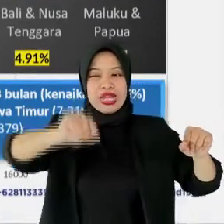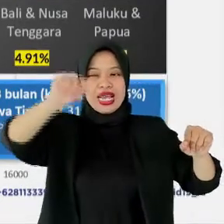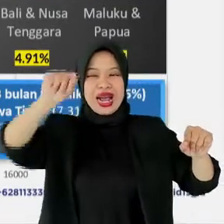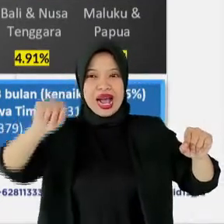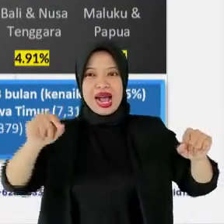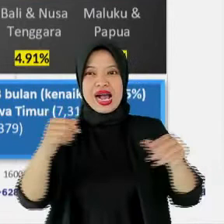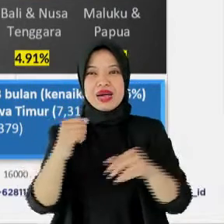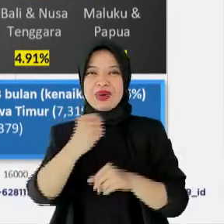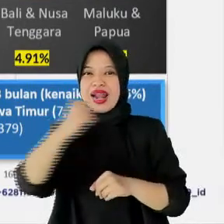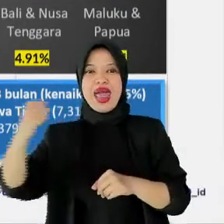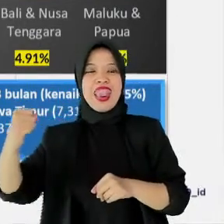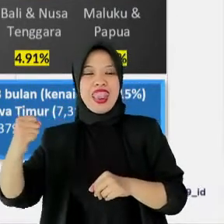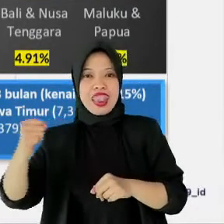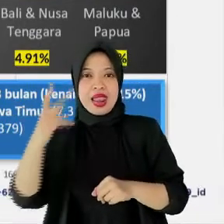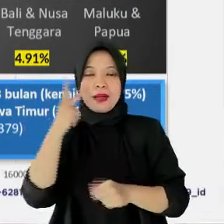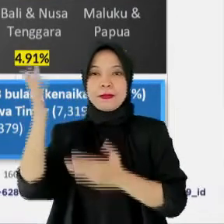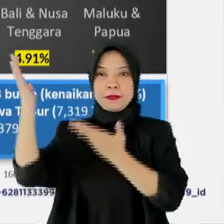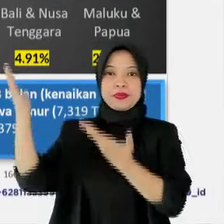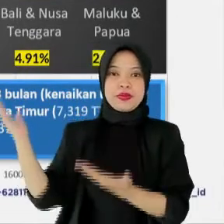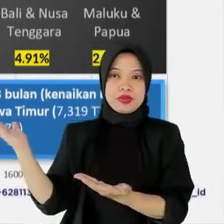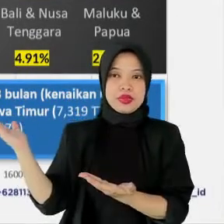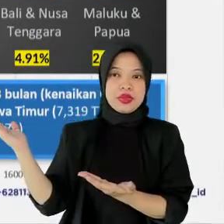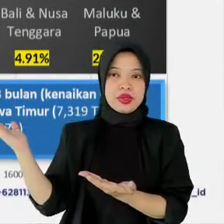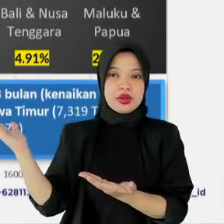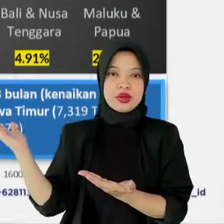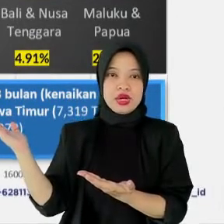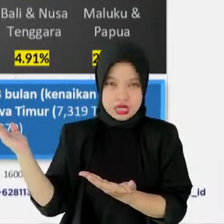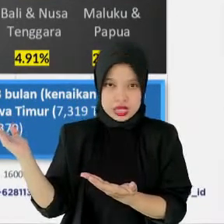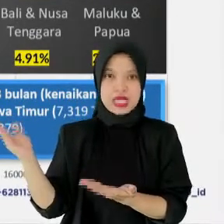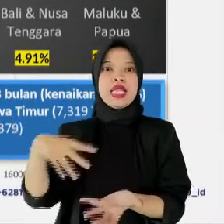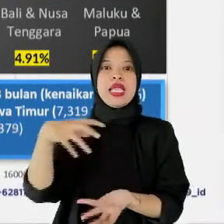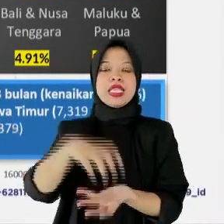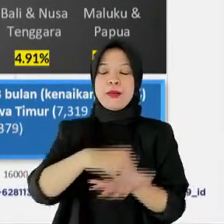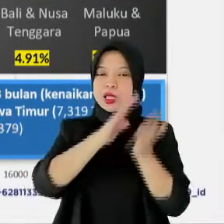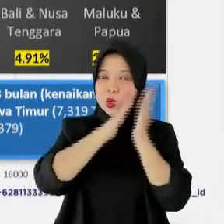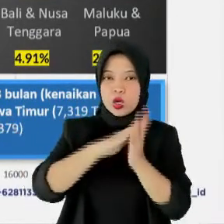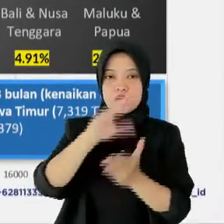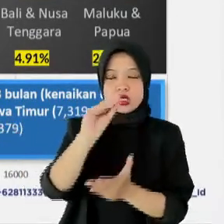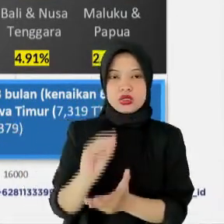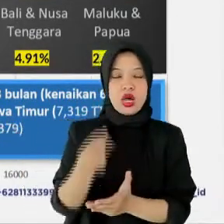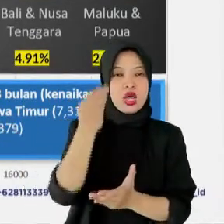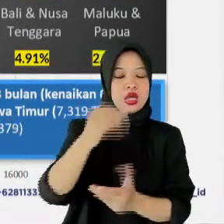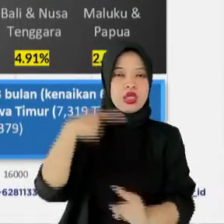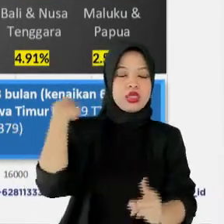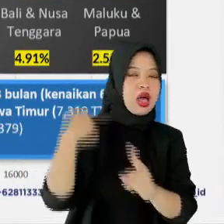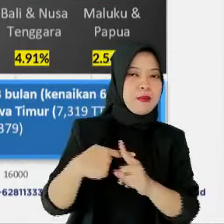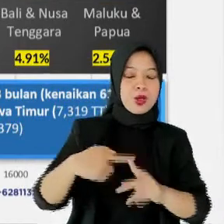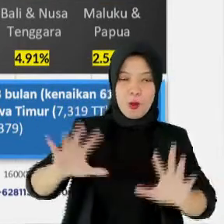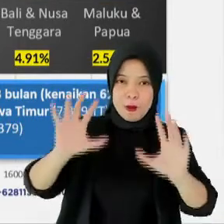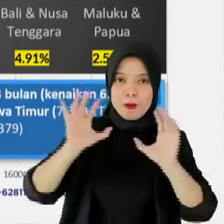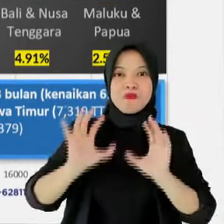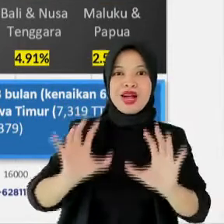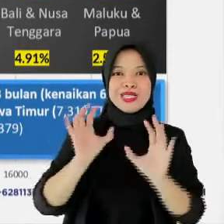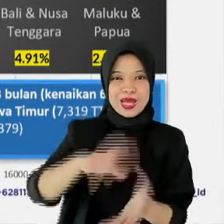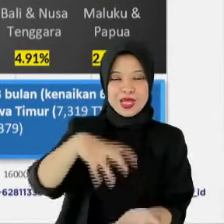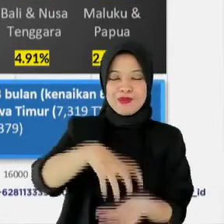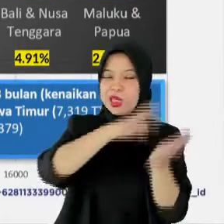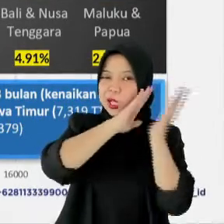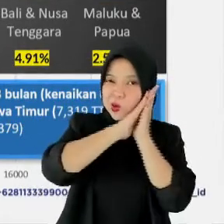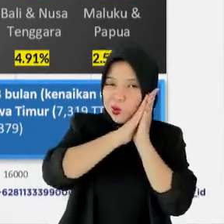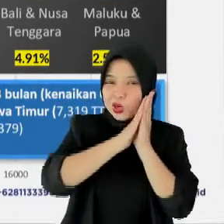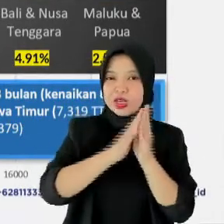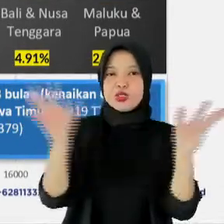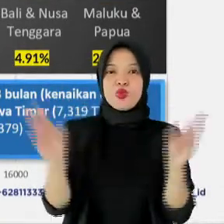kanan. Jadi contoh di sini bisa kita lihat secara jumlah tempat tidur DKI Jakarta paling tinggi nih untuk tempat tidur isolasi di